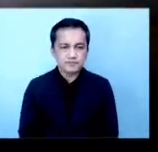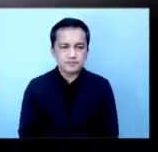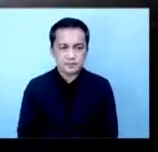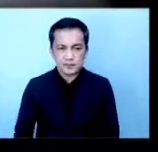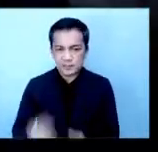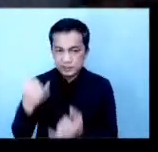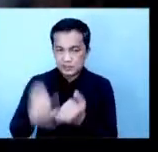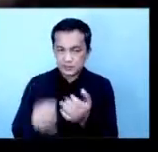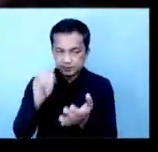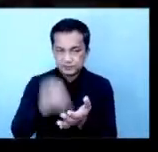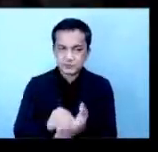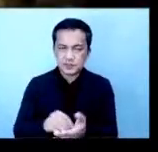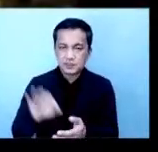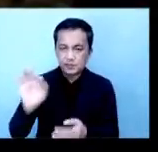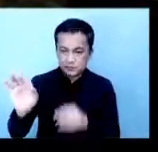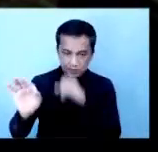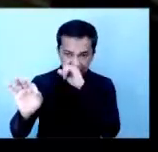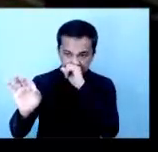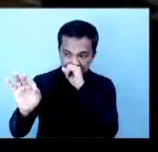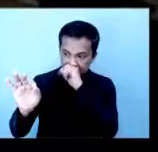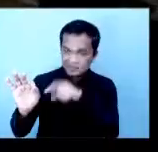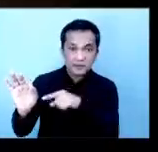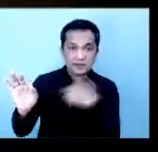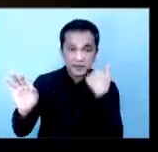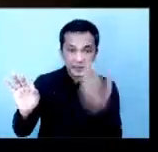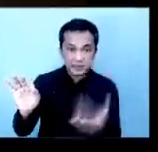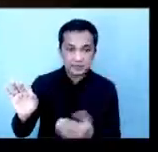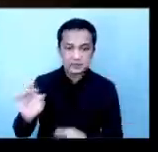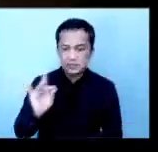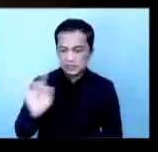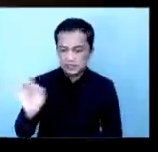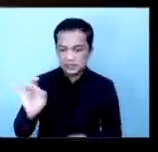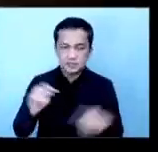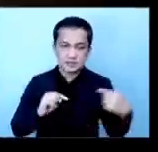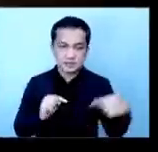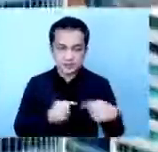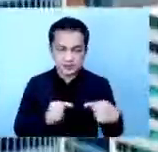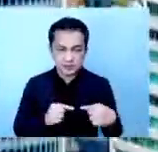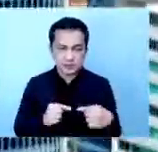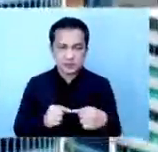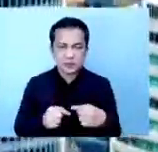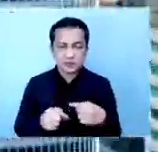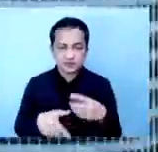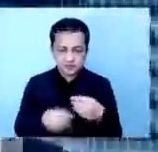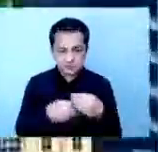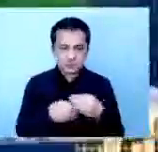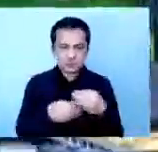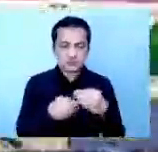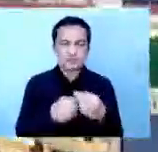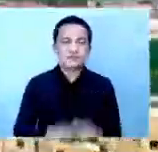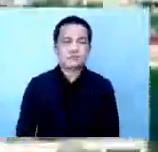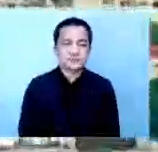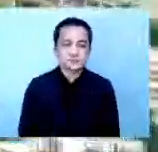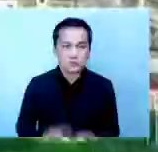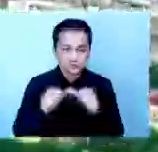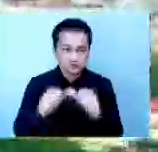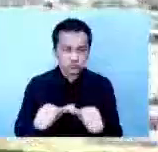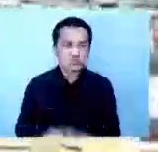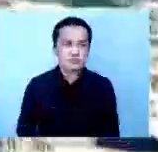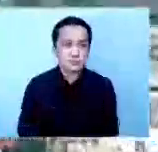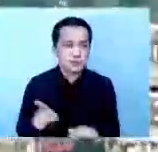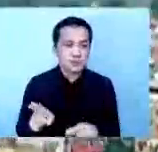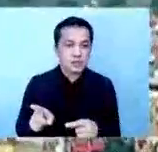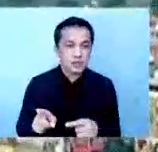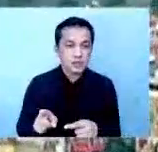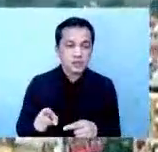tala, siyam na ang patay. Higit 800 ang sugatan at patuloy pang nadaragdagan. Sa ngayon, malaking bahagi ng Taipei